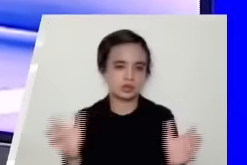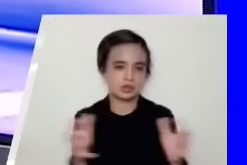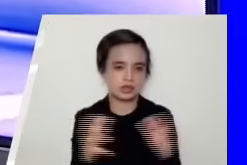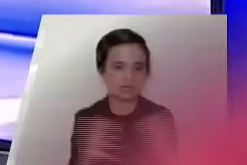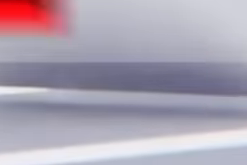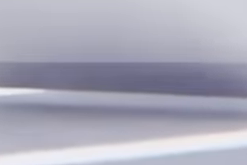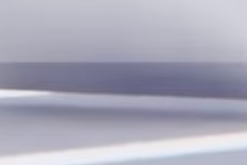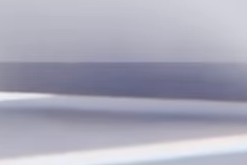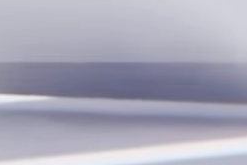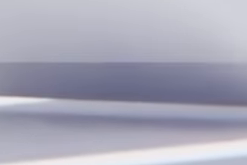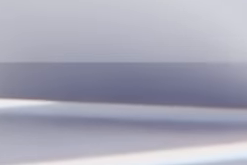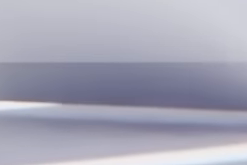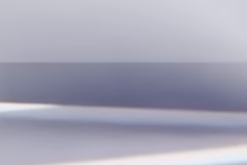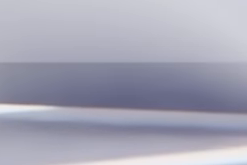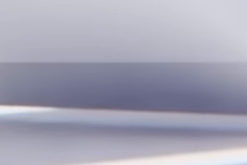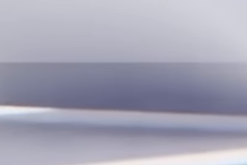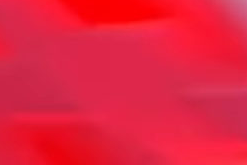chika.